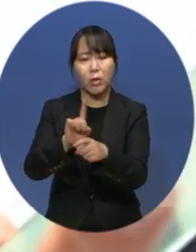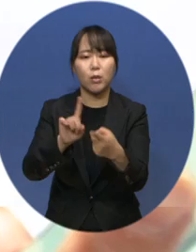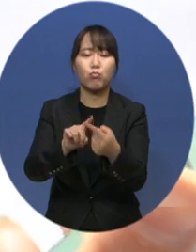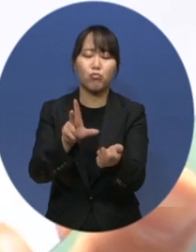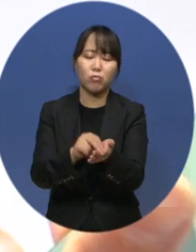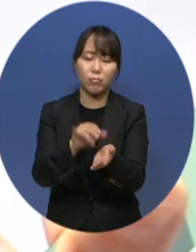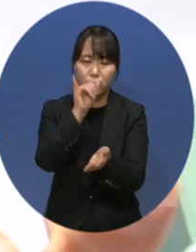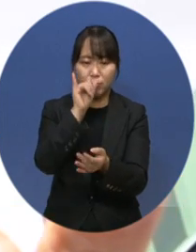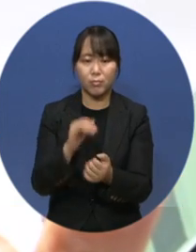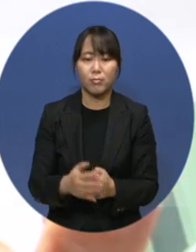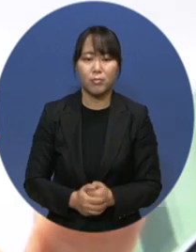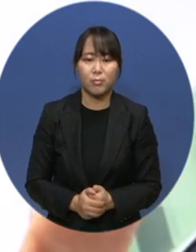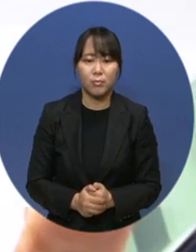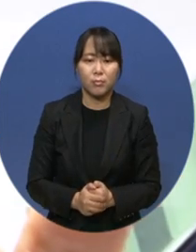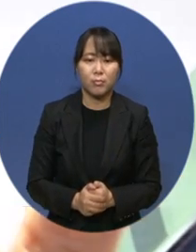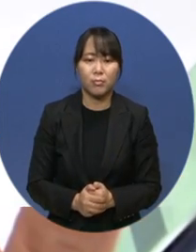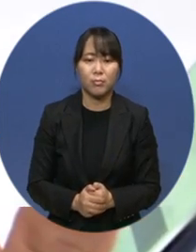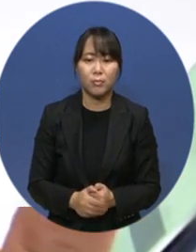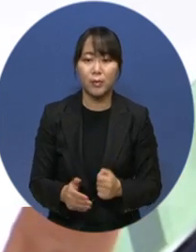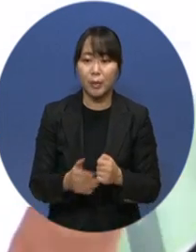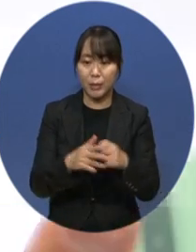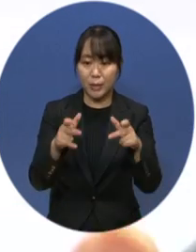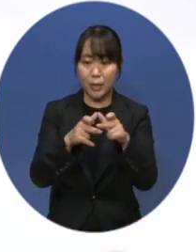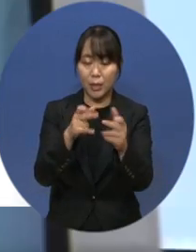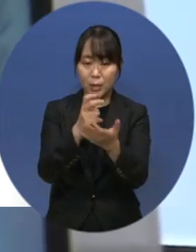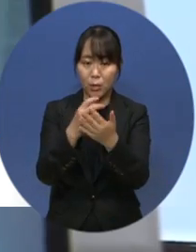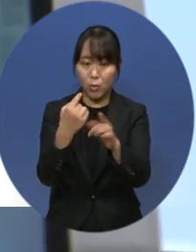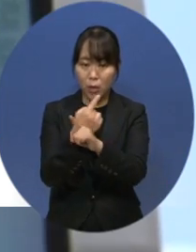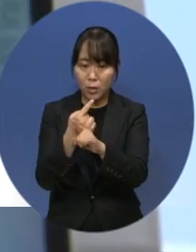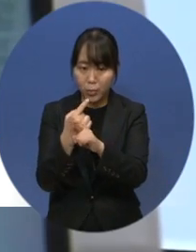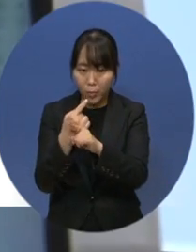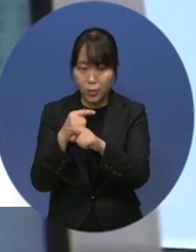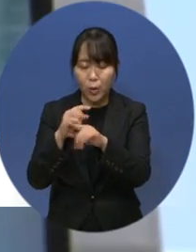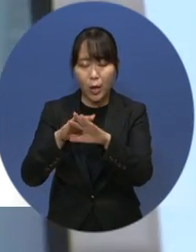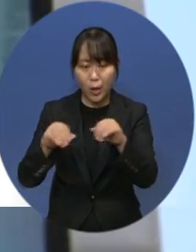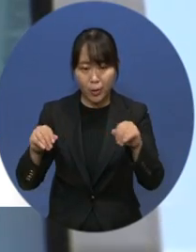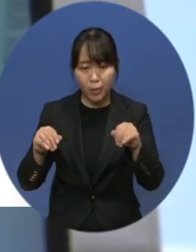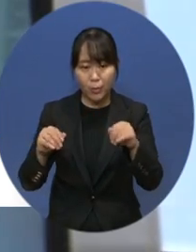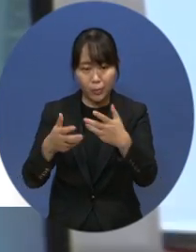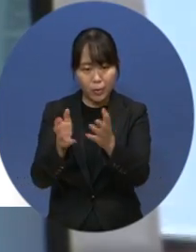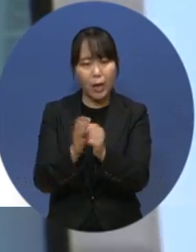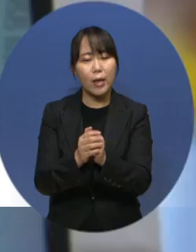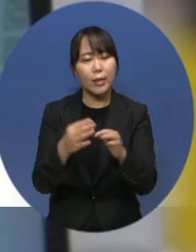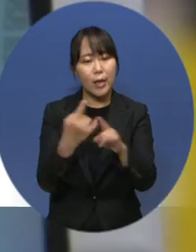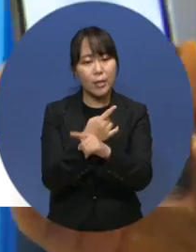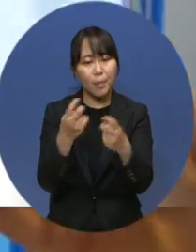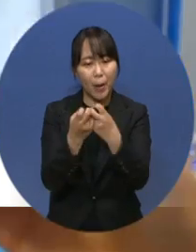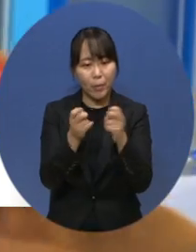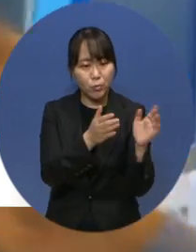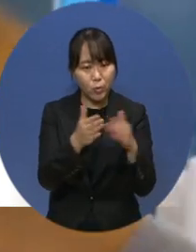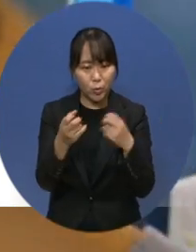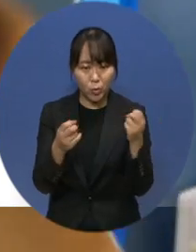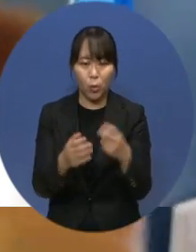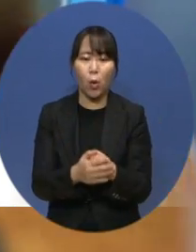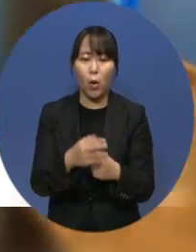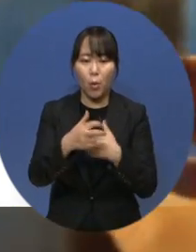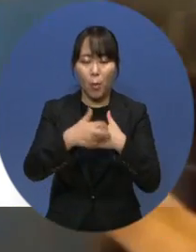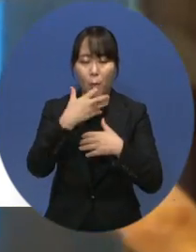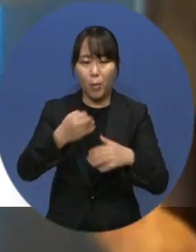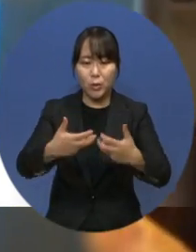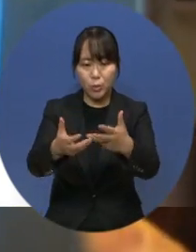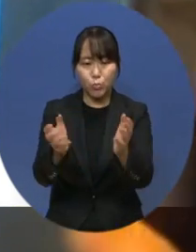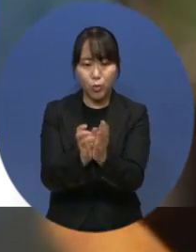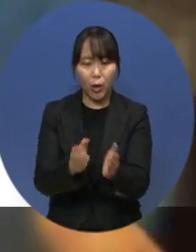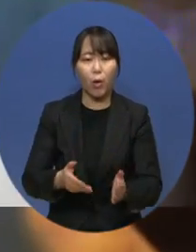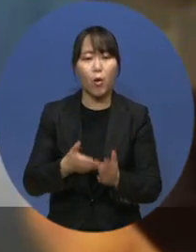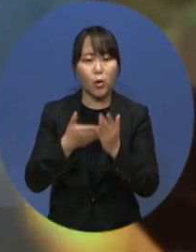제기됐습니다. 이에 장애인 제도 개선 솔루션에서는 개선 방안 마련 요청과 함께 보건복지부에